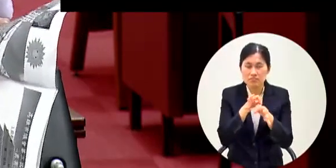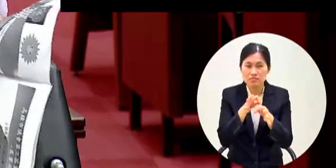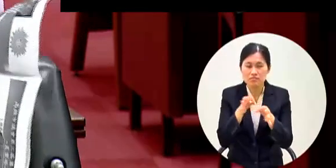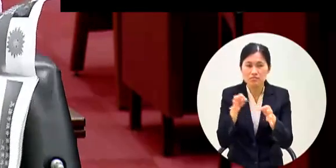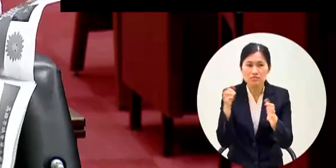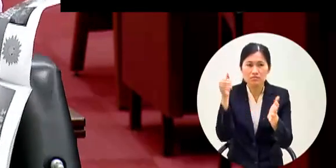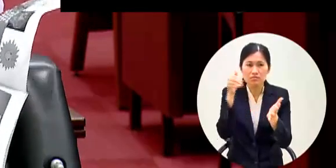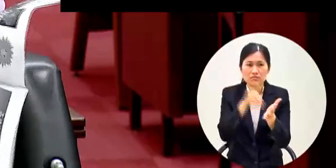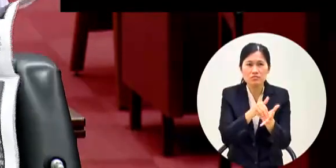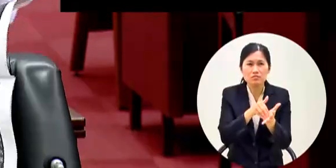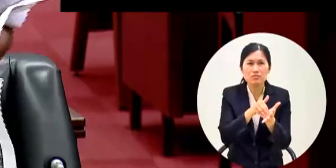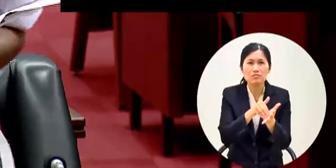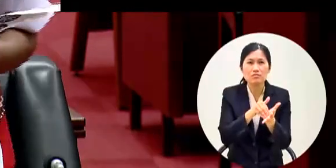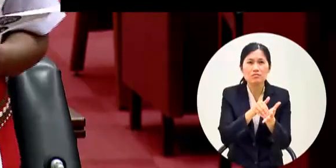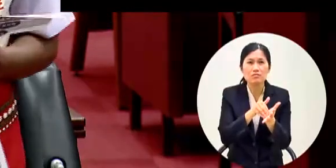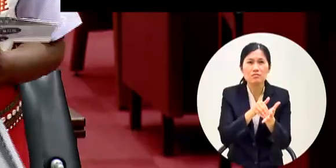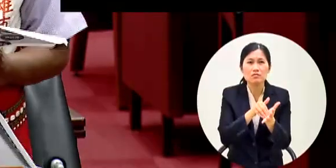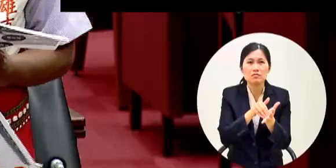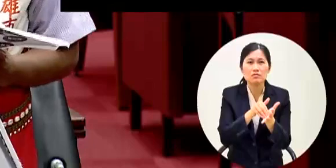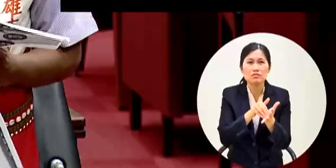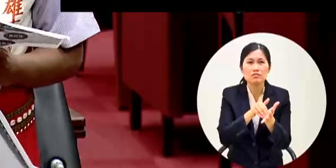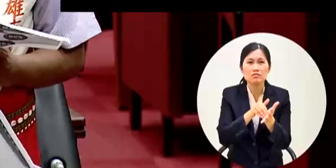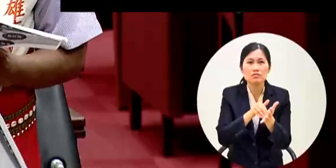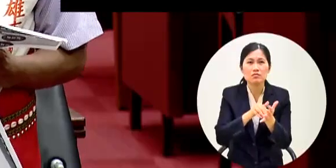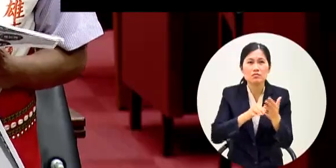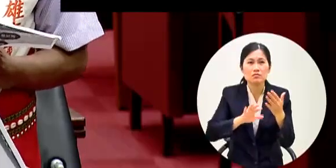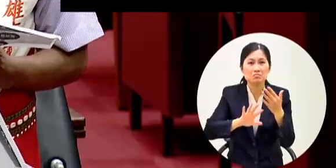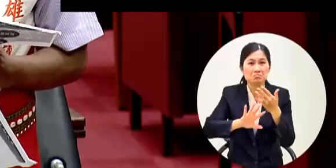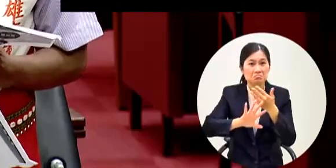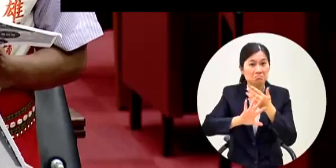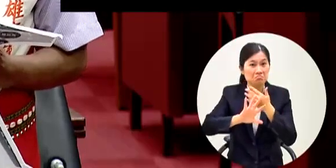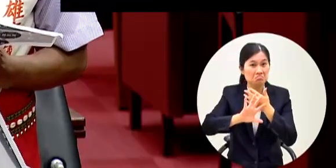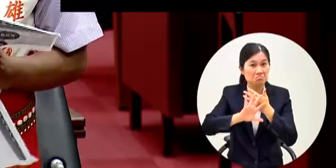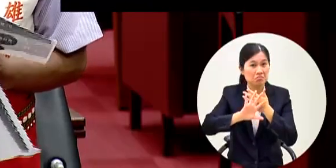结果污名为外患罪，